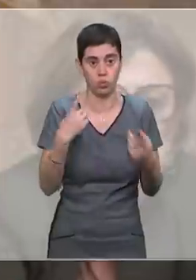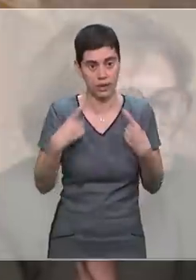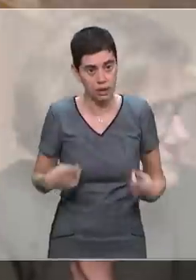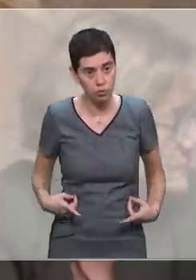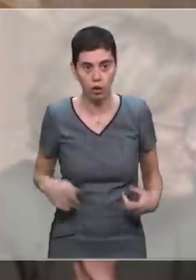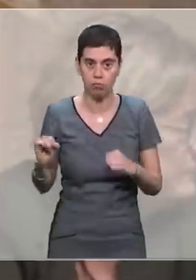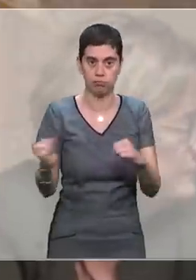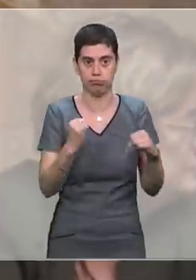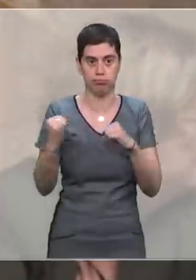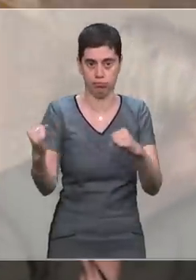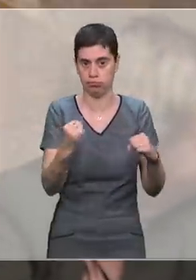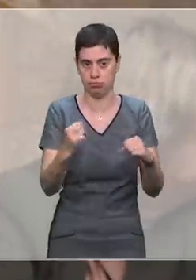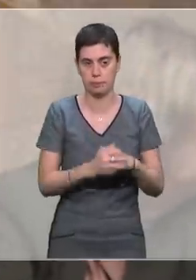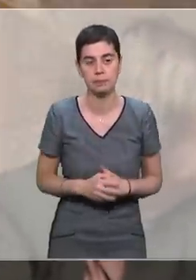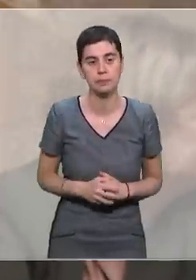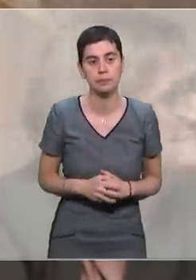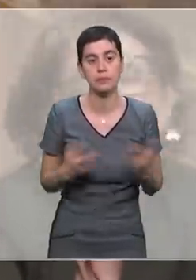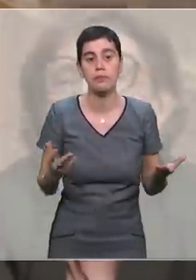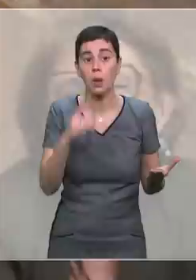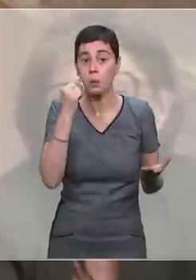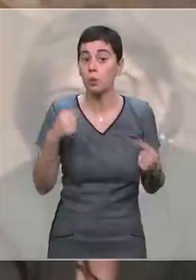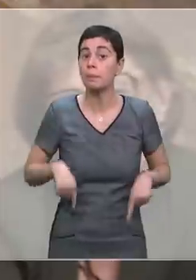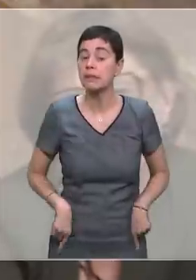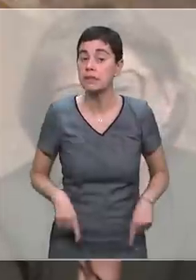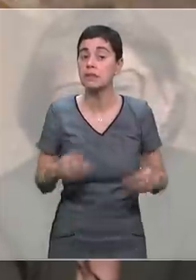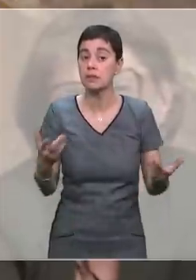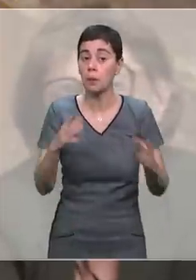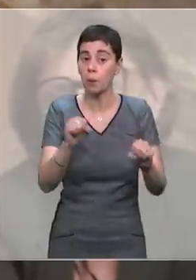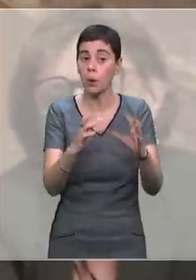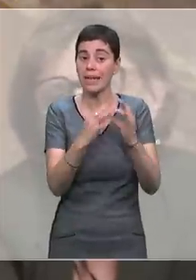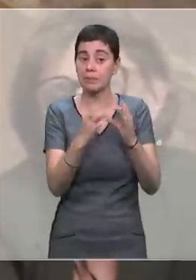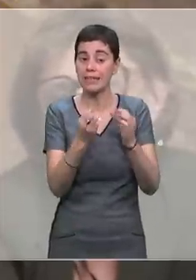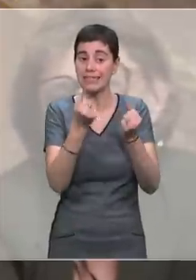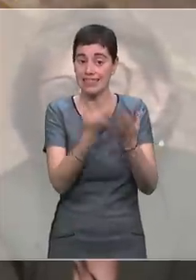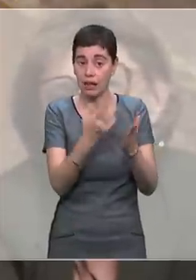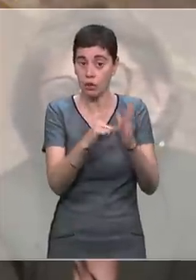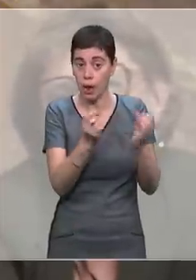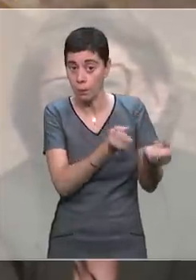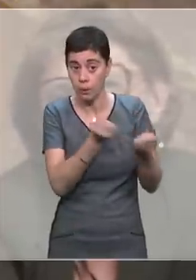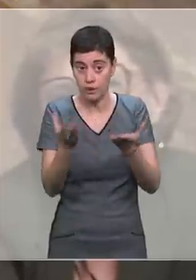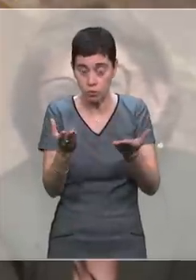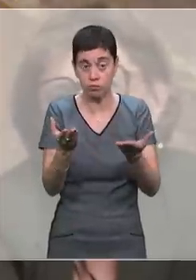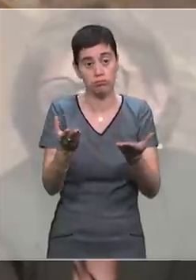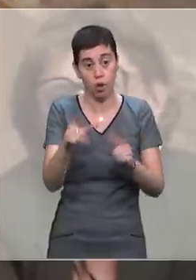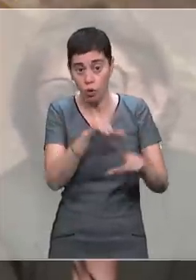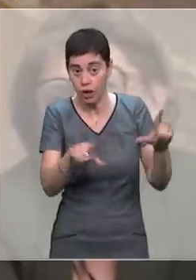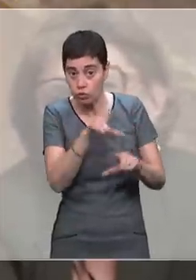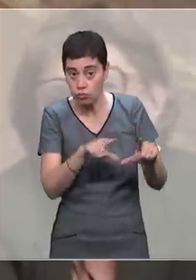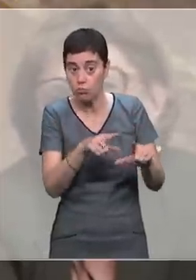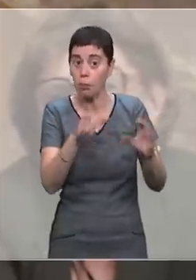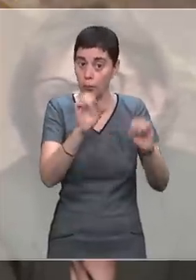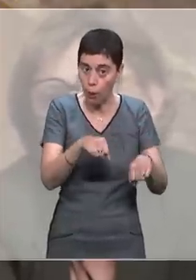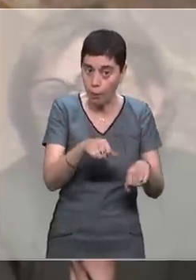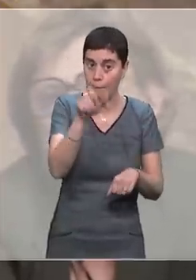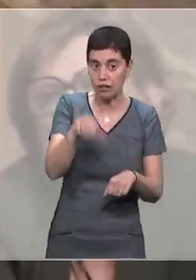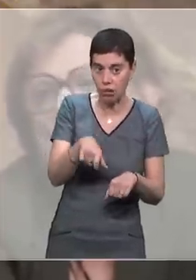bien au-delà de cette majorité. Aussi, monsieur le ministre, pouvez-vous nous expliquer dans quelle mesure cette proposition permet d'améliorer le marché locatif en protégeant toutes les